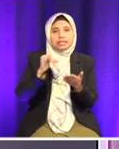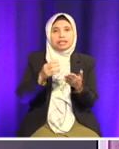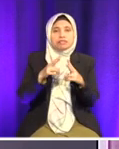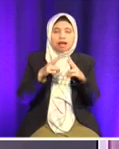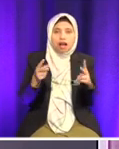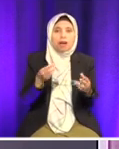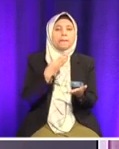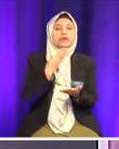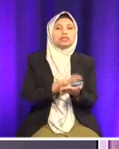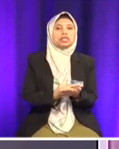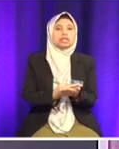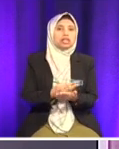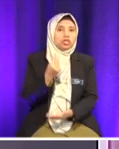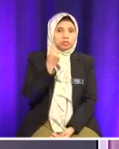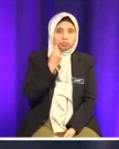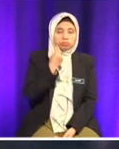amalan